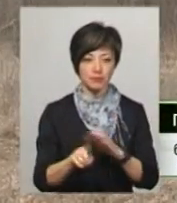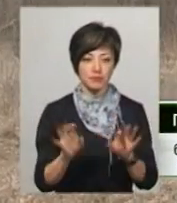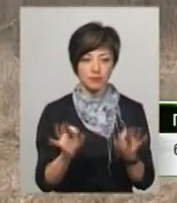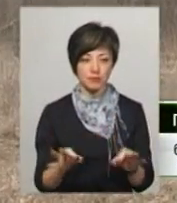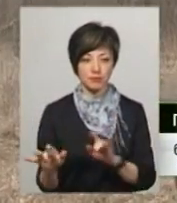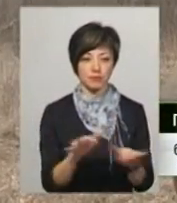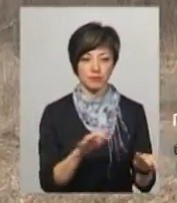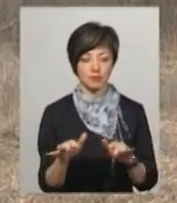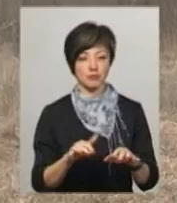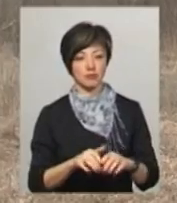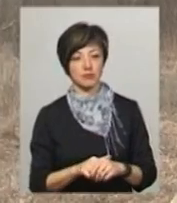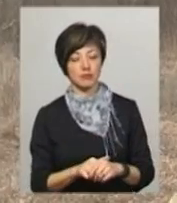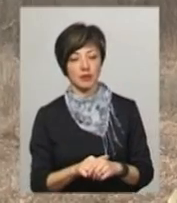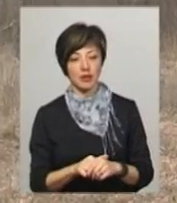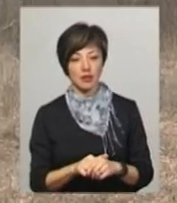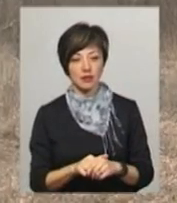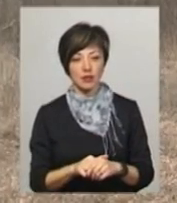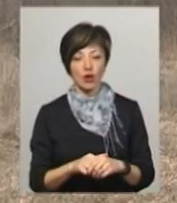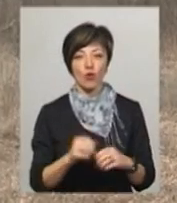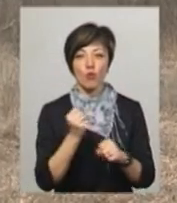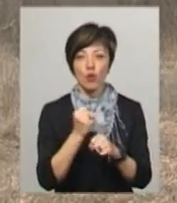в жилих масивах,